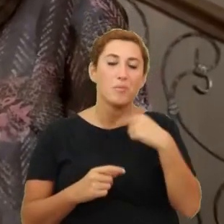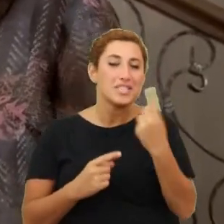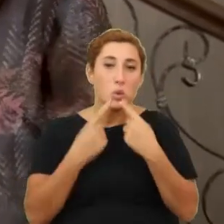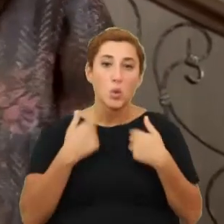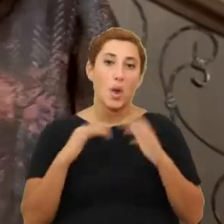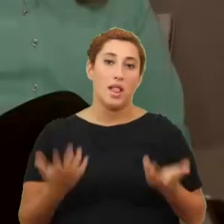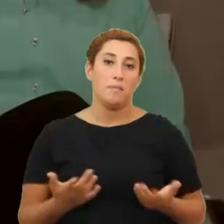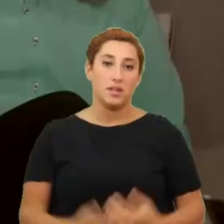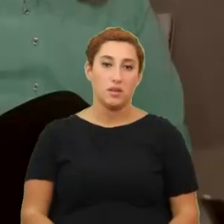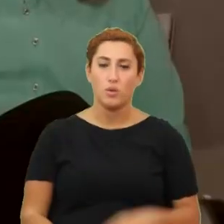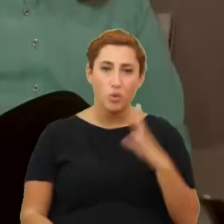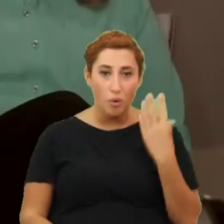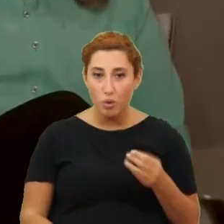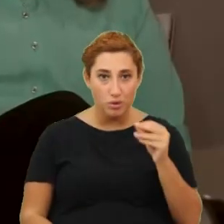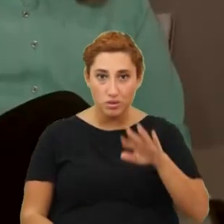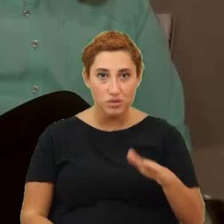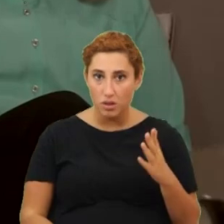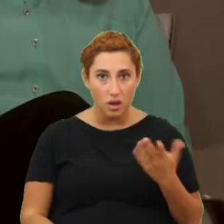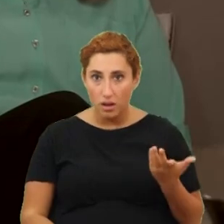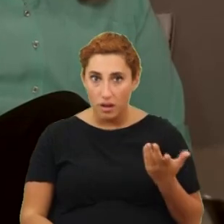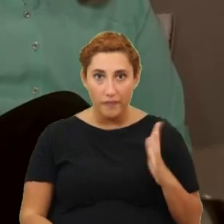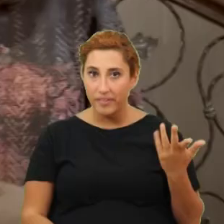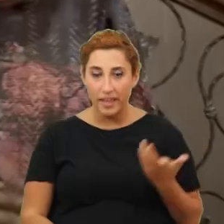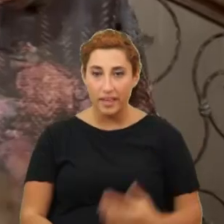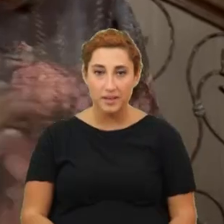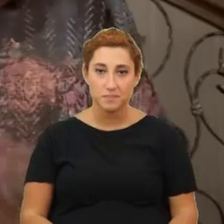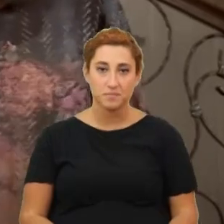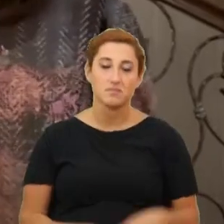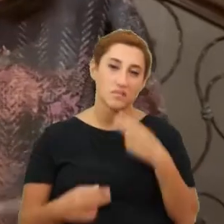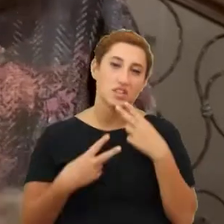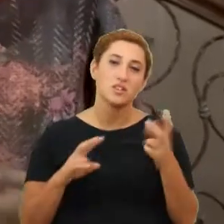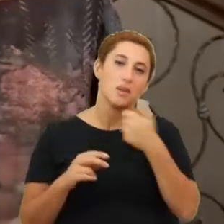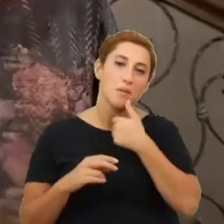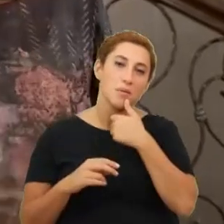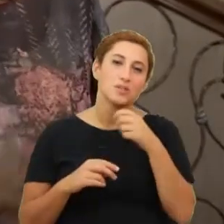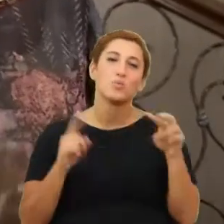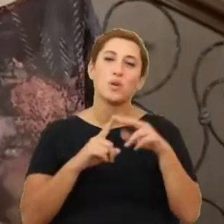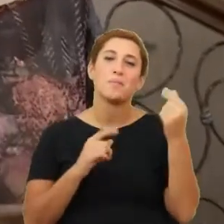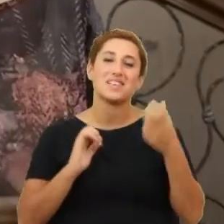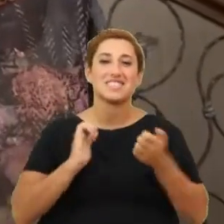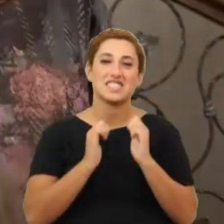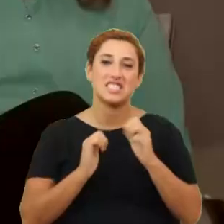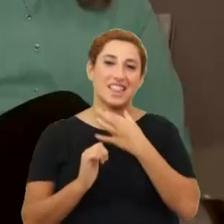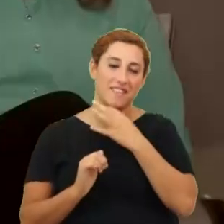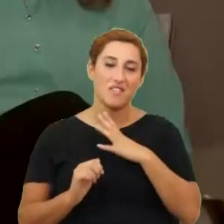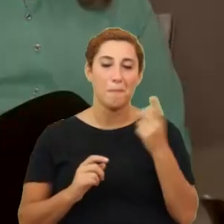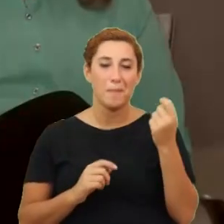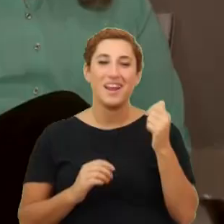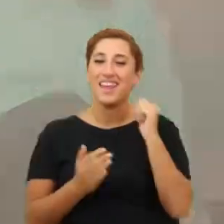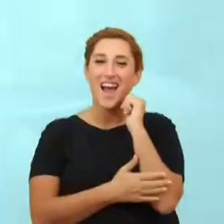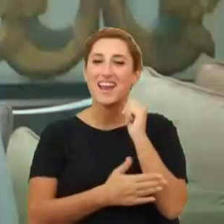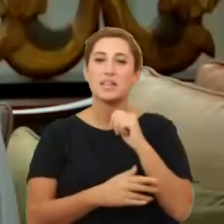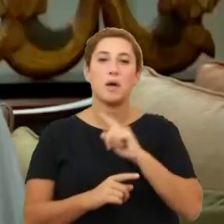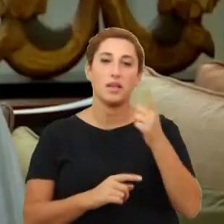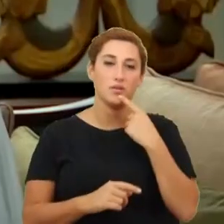şey söyleme diye. Ne oluyor uşaklar? Hayırdır, ne yardımı? Açıkçası babacığım Nurhan biraz sıkışık ve yardım almayı